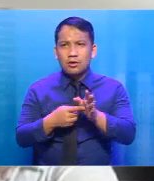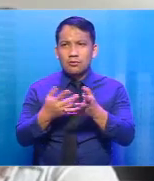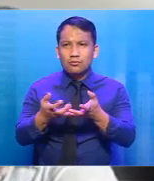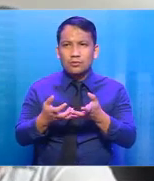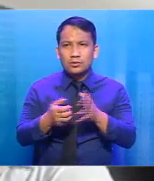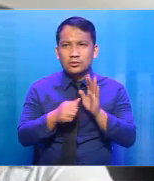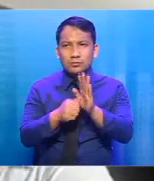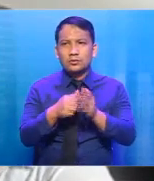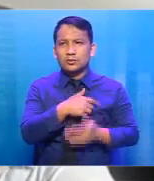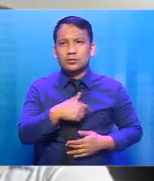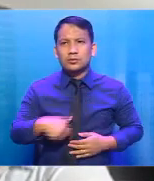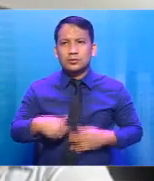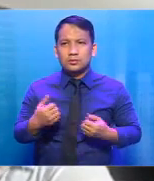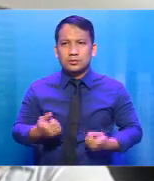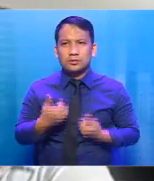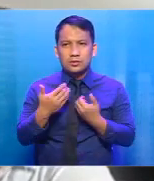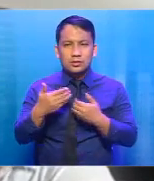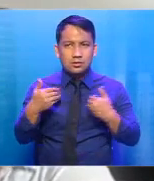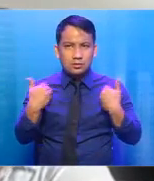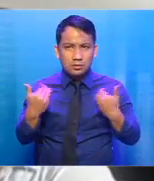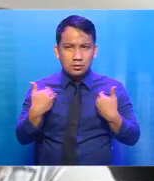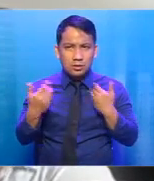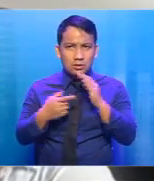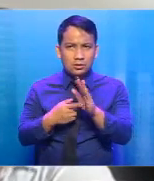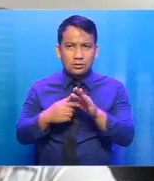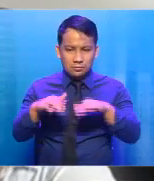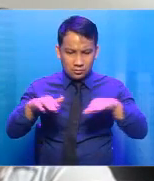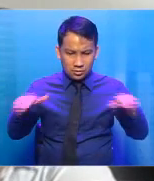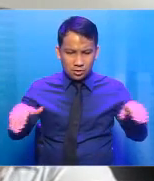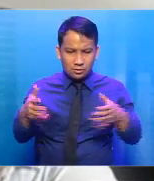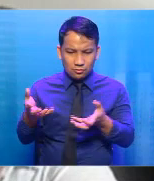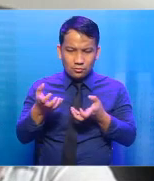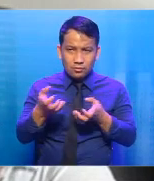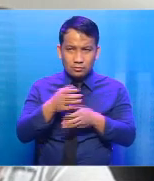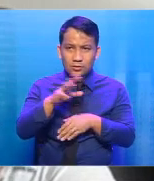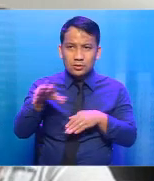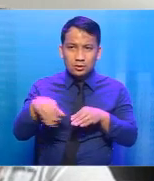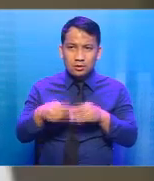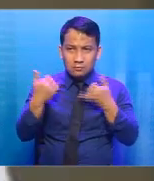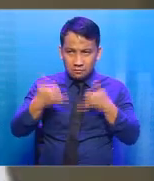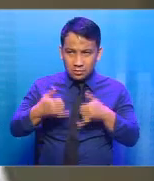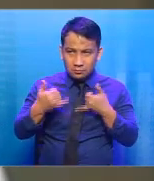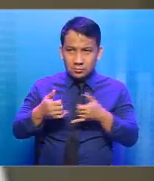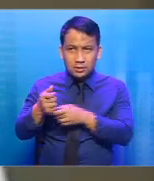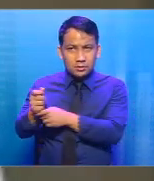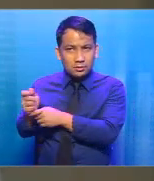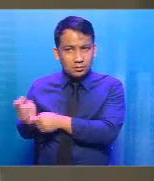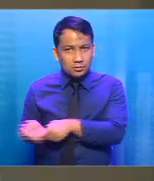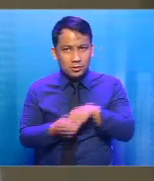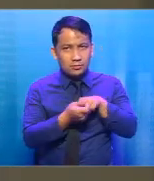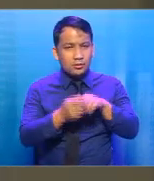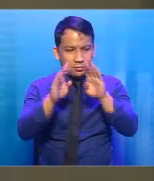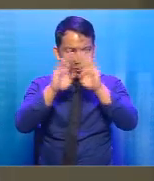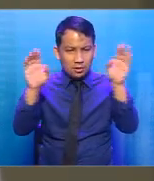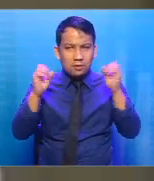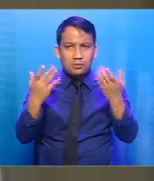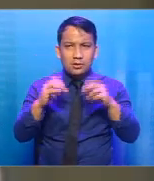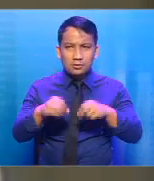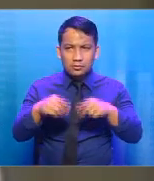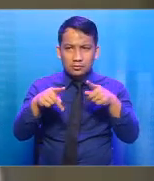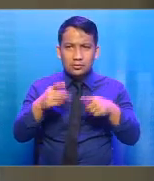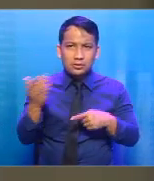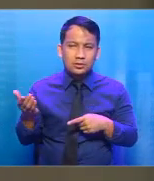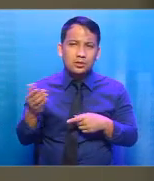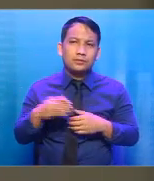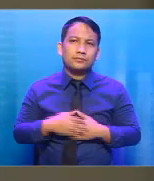ring maka-inspire ni Bianca ng mga kababaihan at mga bata na maingganyong maglaro ng golf na siya raw nakapagbukas ng maraming